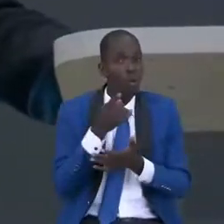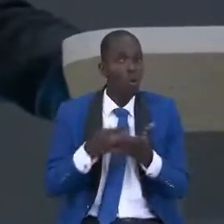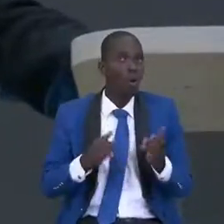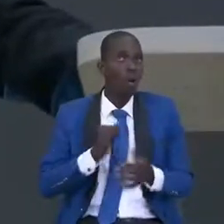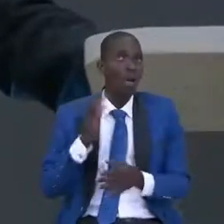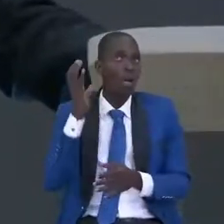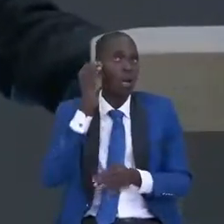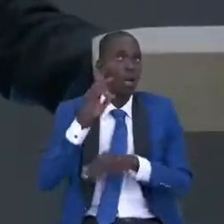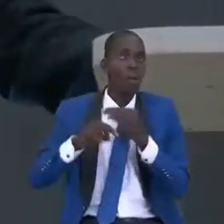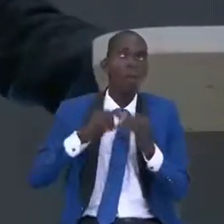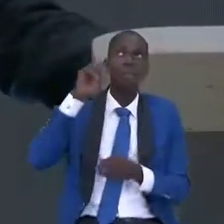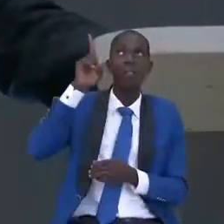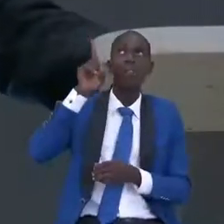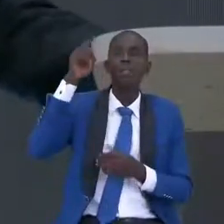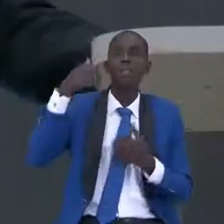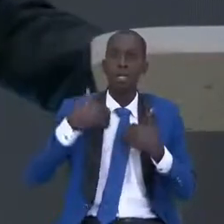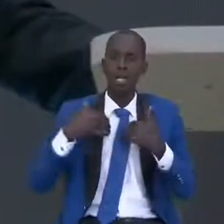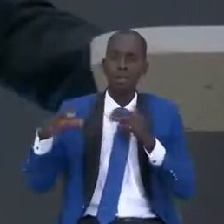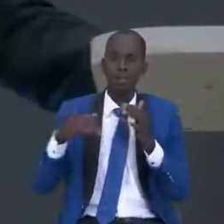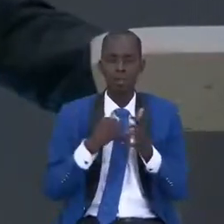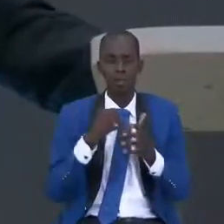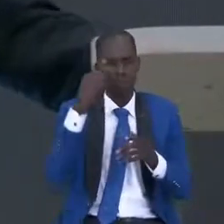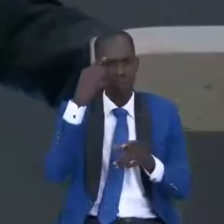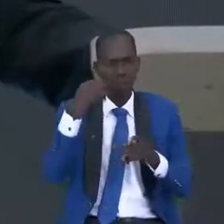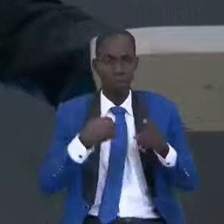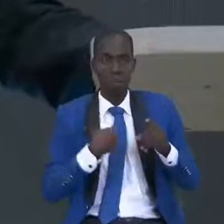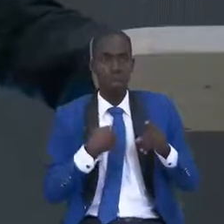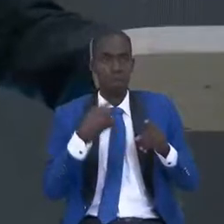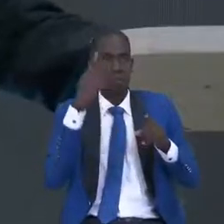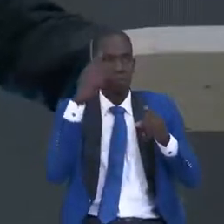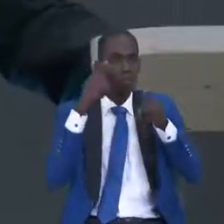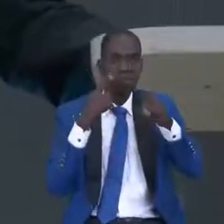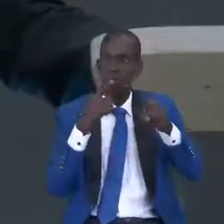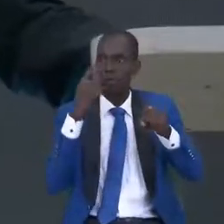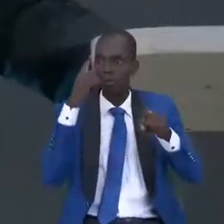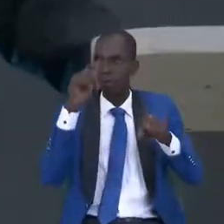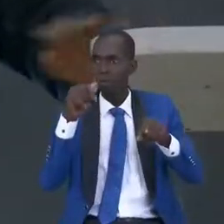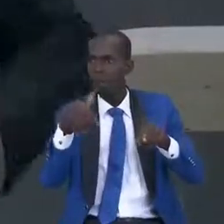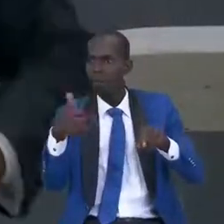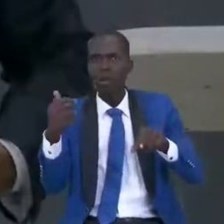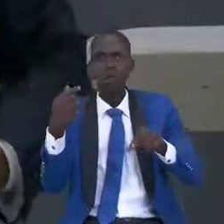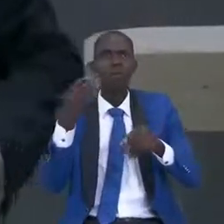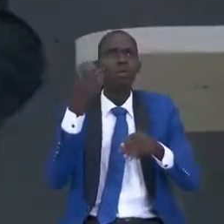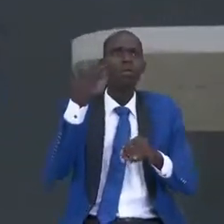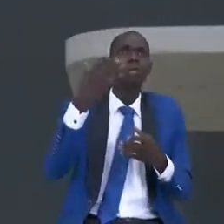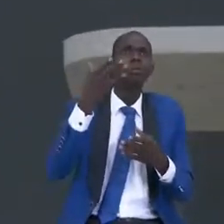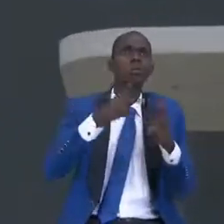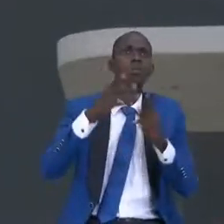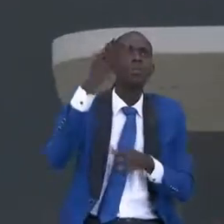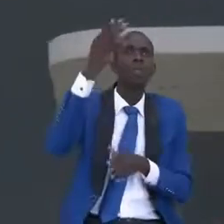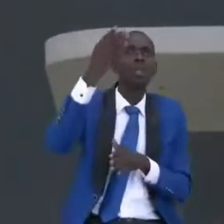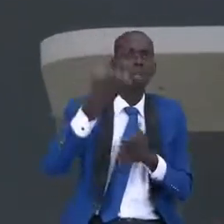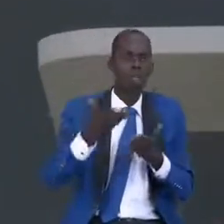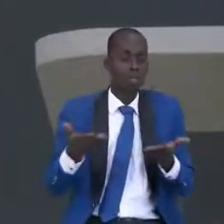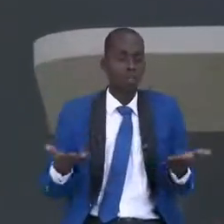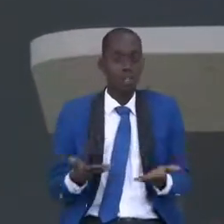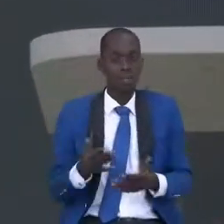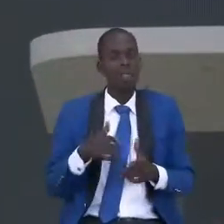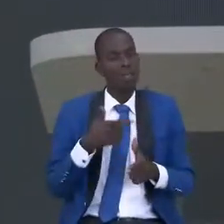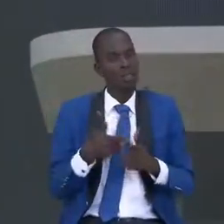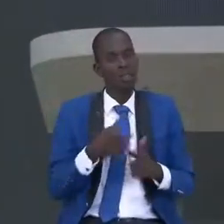entendu parler de lui, il a fait cela pour lui, pour elle, pour eux, là-bas et ici. Alors, je dois aussi